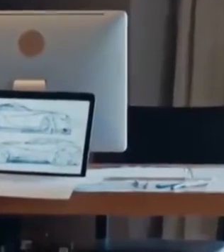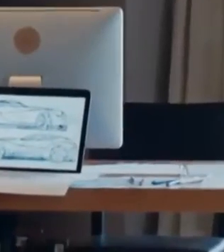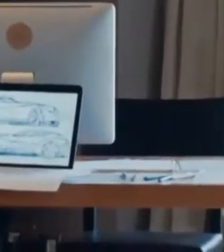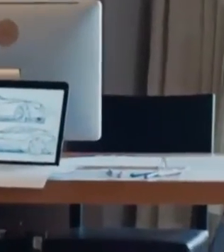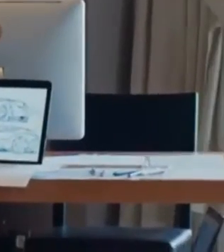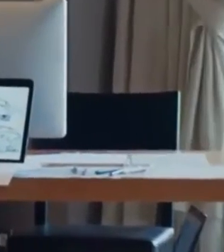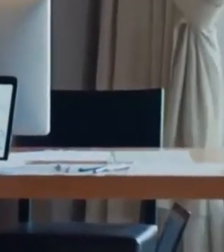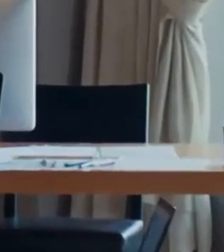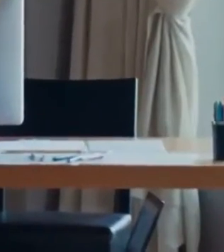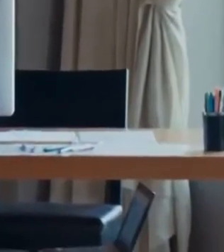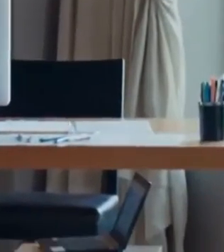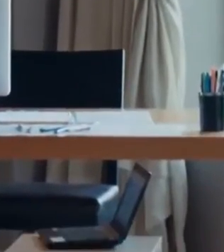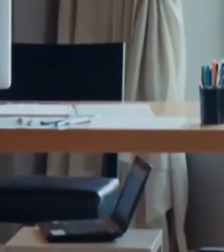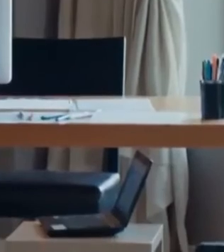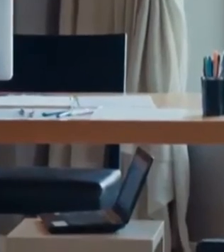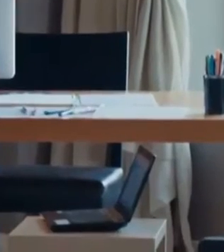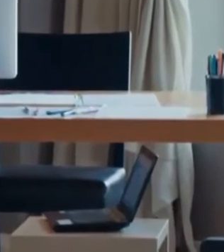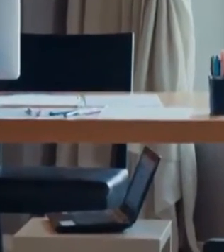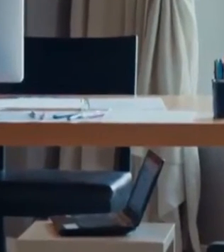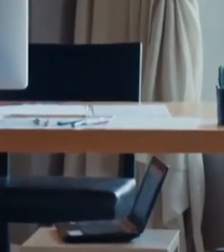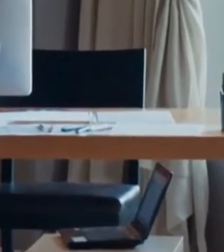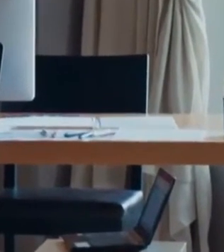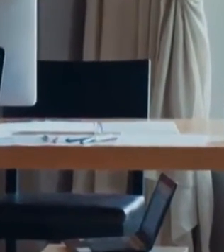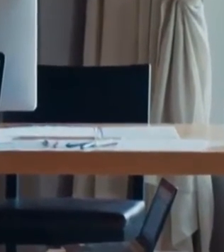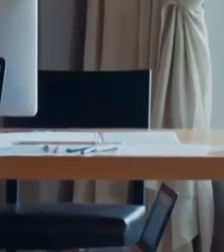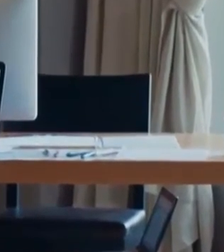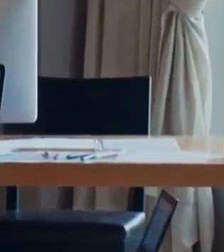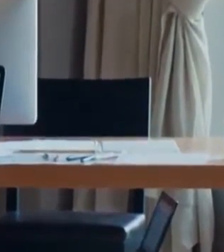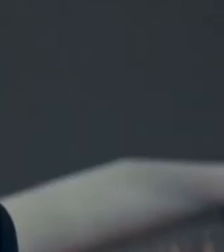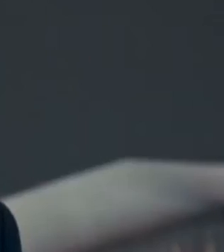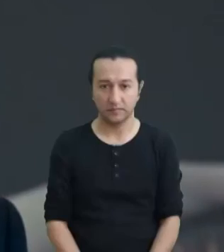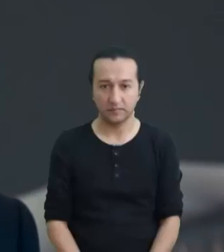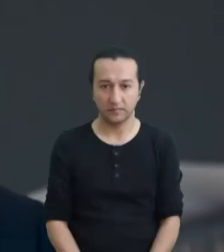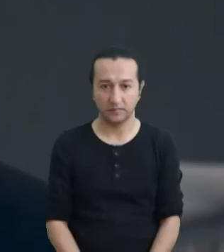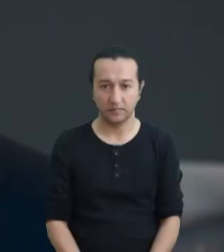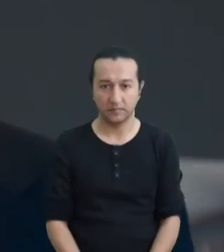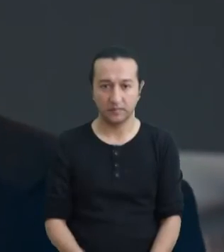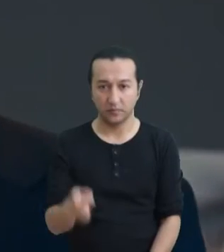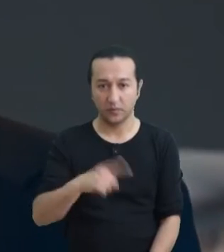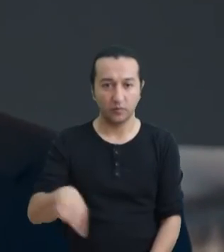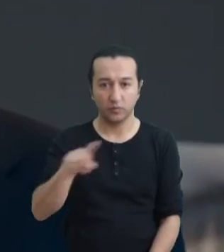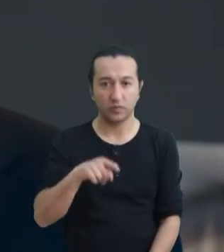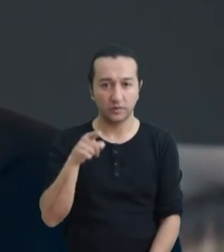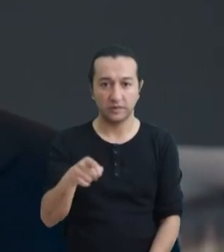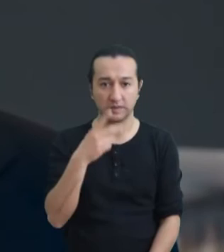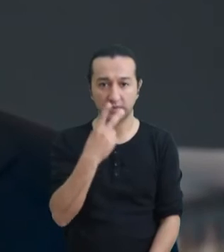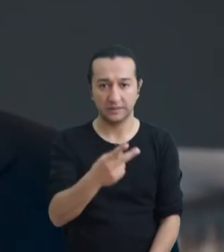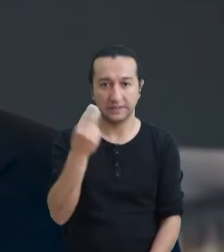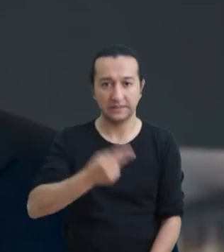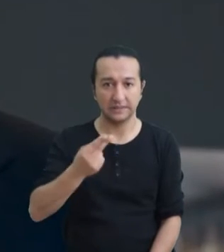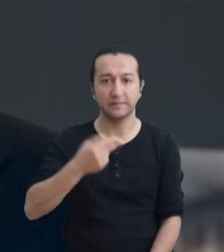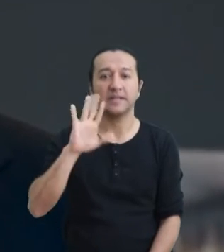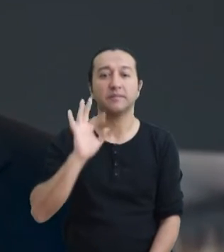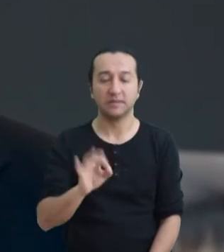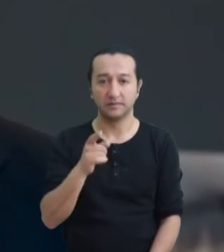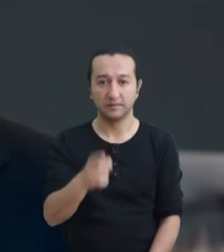Kenan'ın arkasından geçip masanın yanına geldi, çizimleri aldı, bakıyor. Bunlar senin çizimlerin